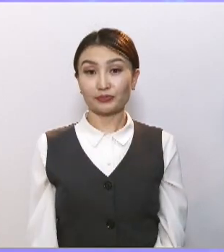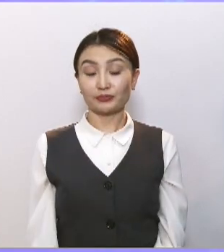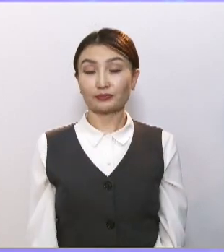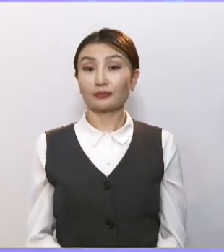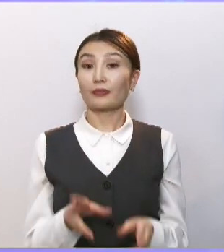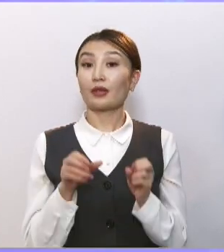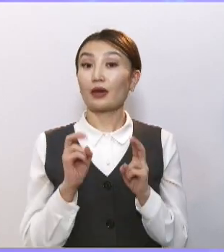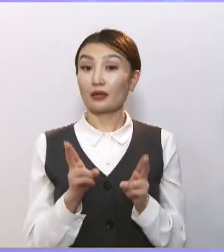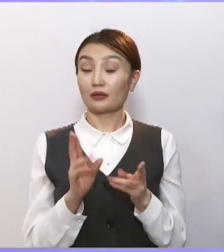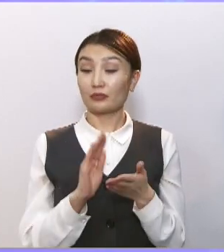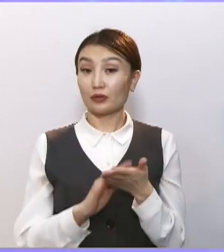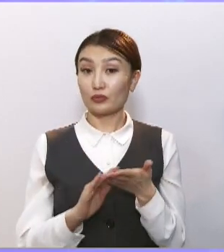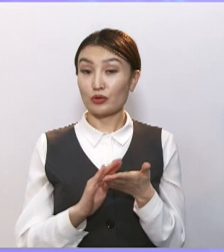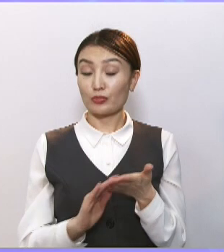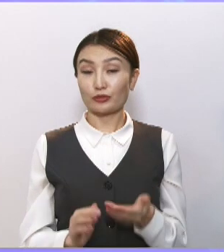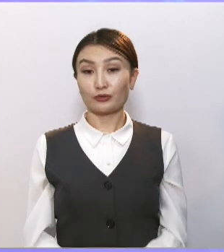Кантип түзөбүз?